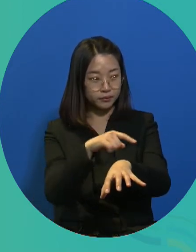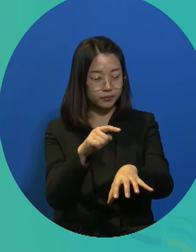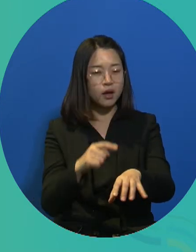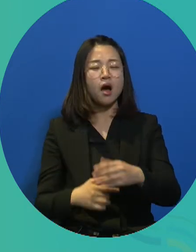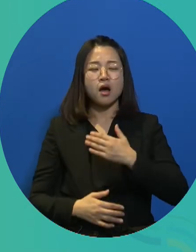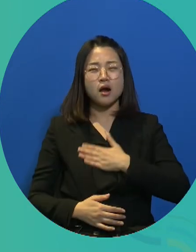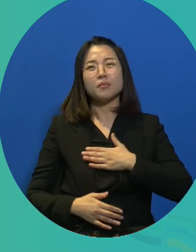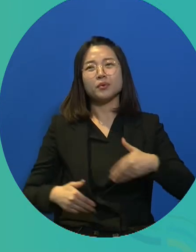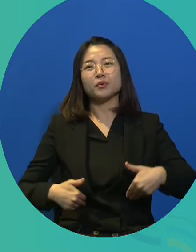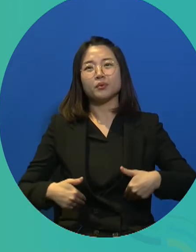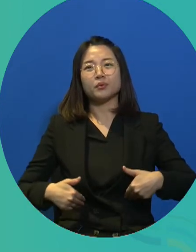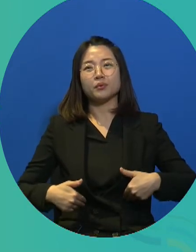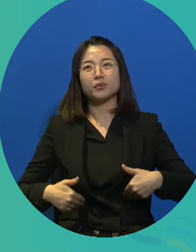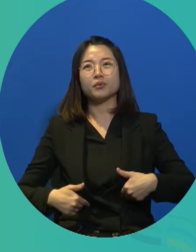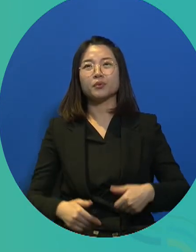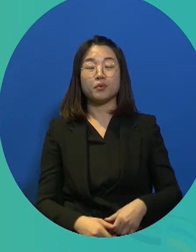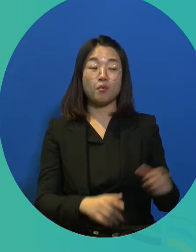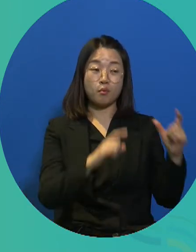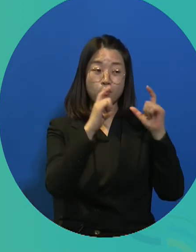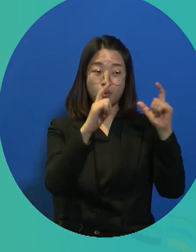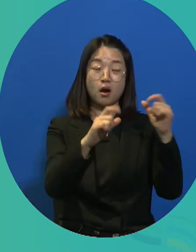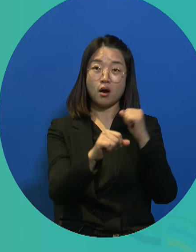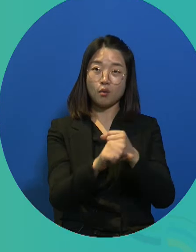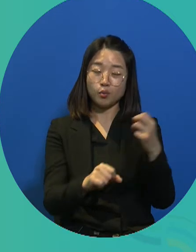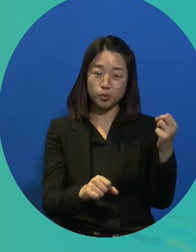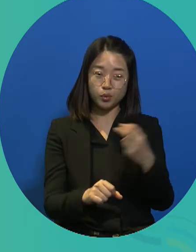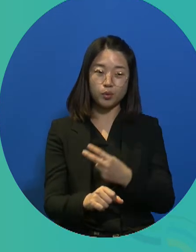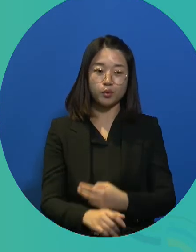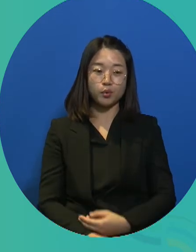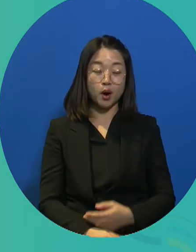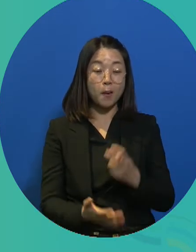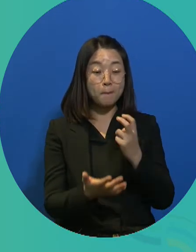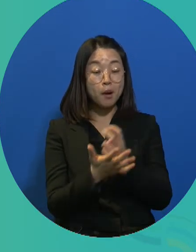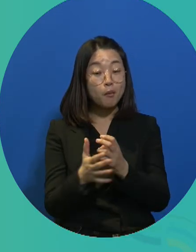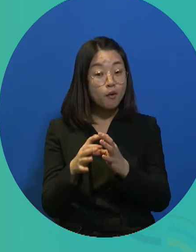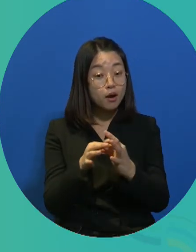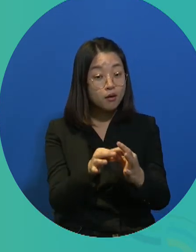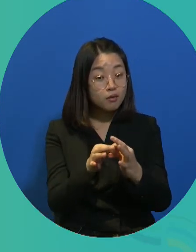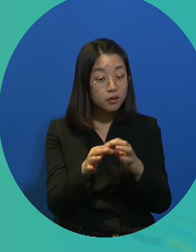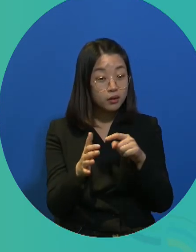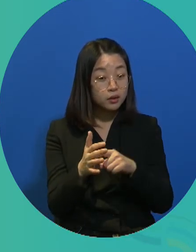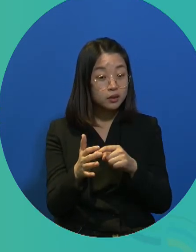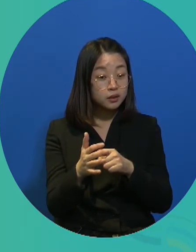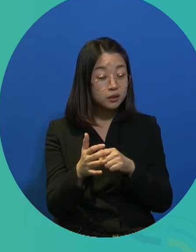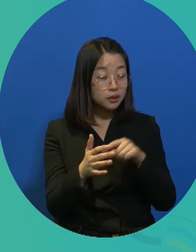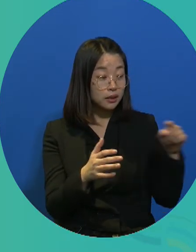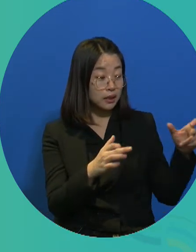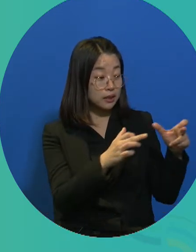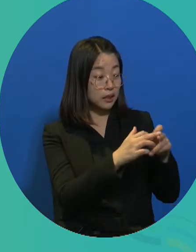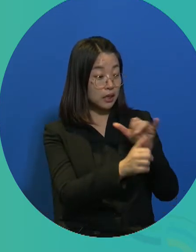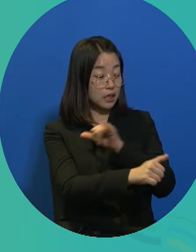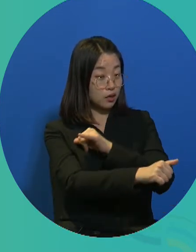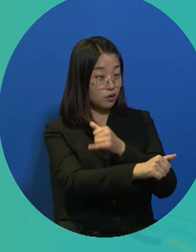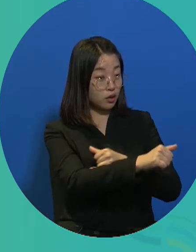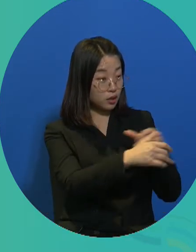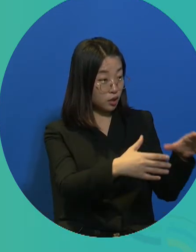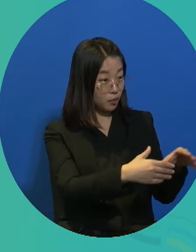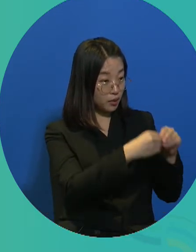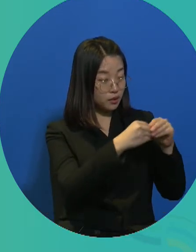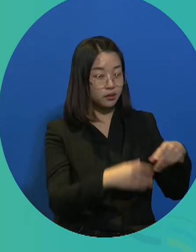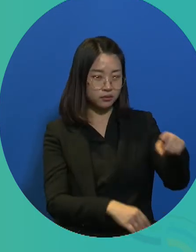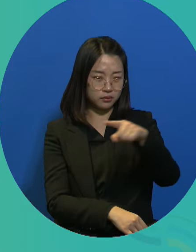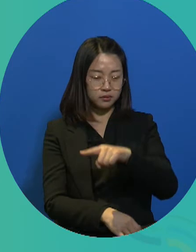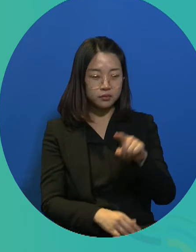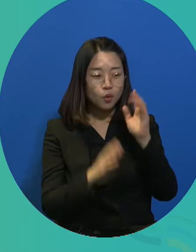있도록 공포를 하고 또 법관들에 대해서도 CRPD에 대해서 연수를 진행을 할